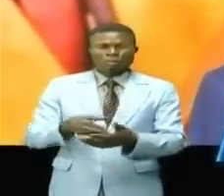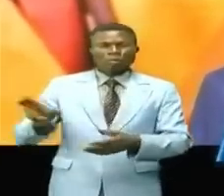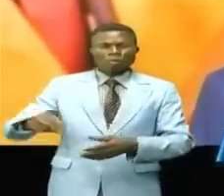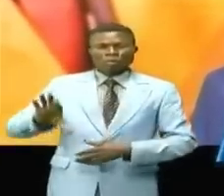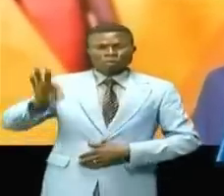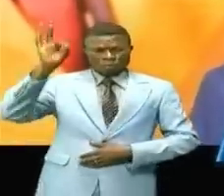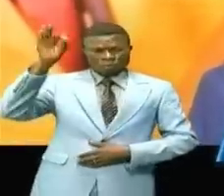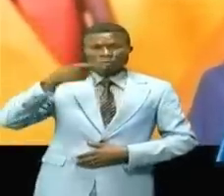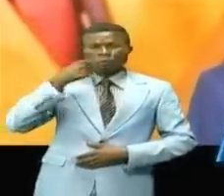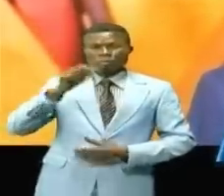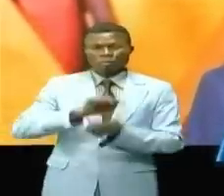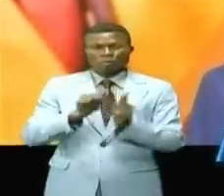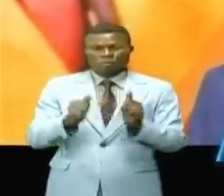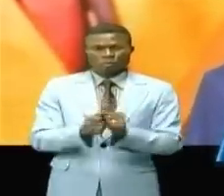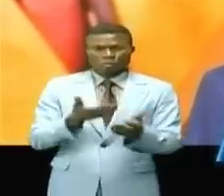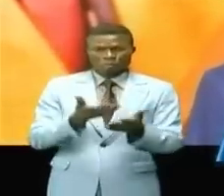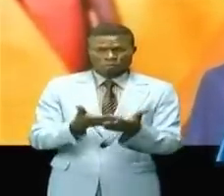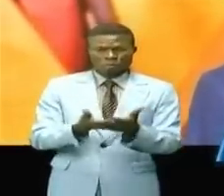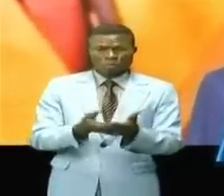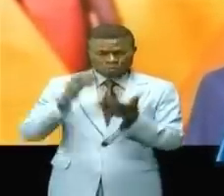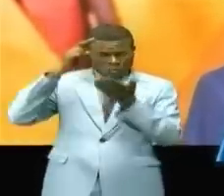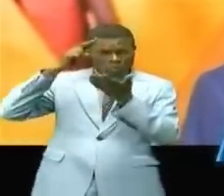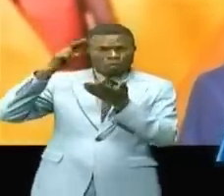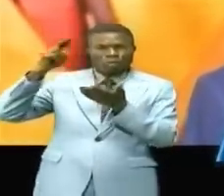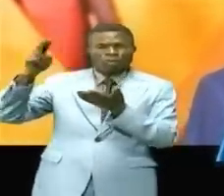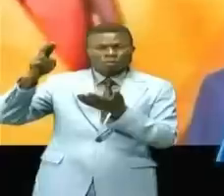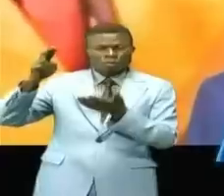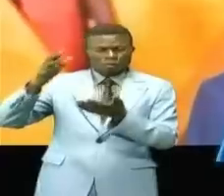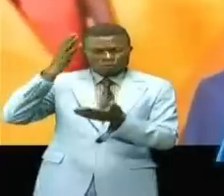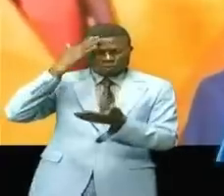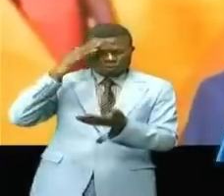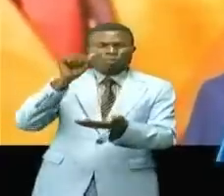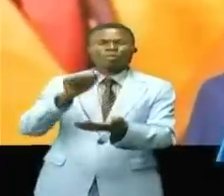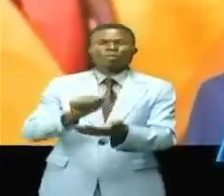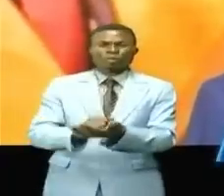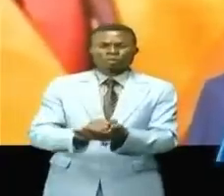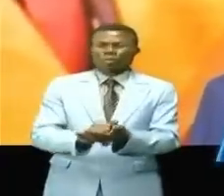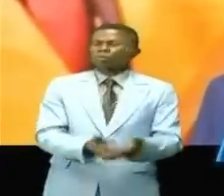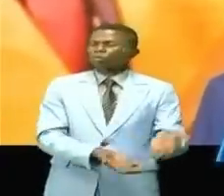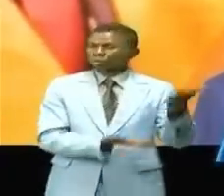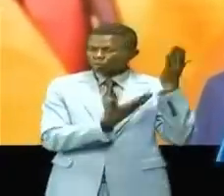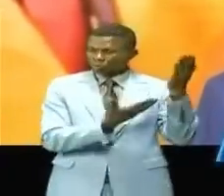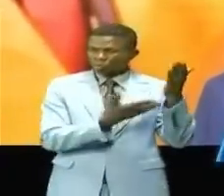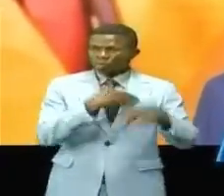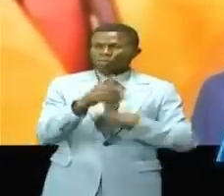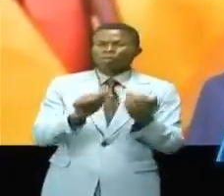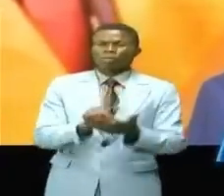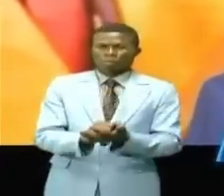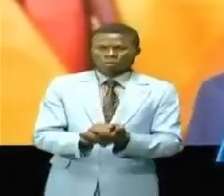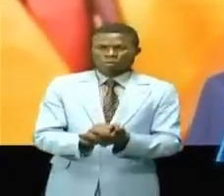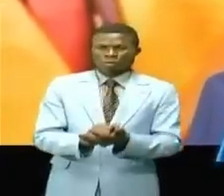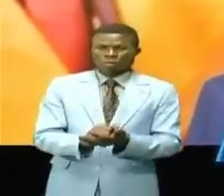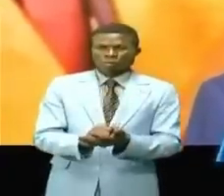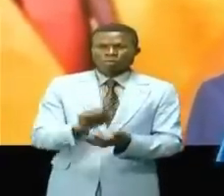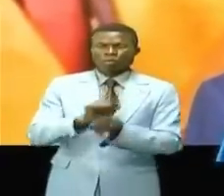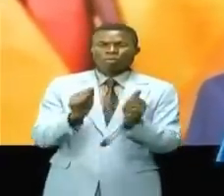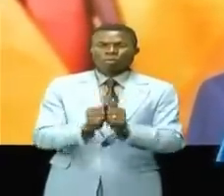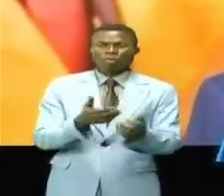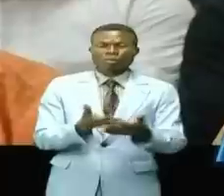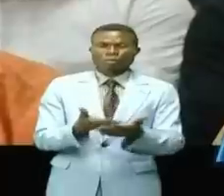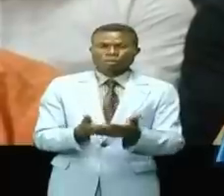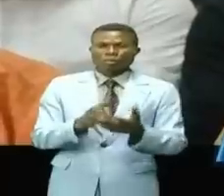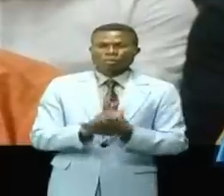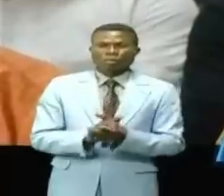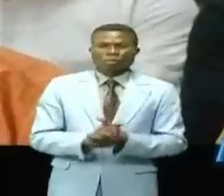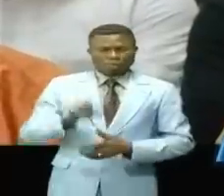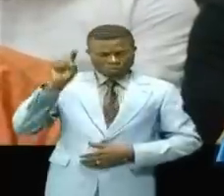Quand on voit en termes de biodiversité, c'est dans le Kivu qu'on trouve les parcs le plus attrayants d'Afrique avec une biodiversité